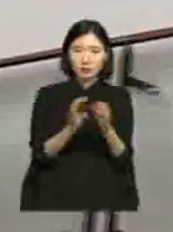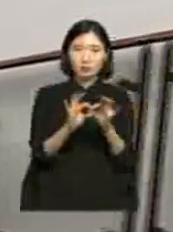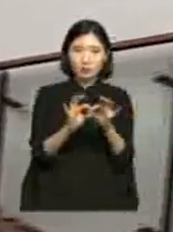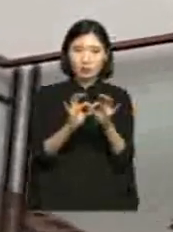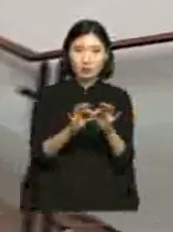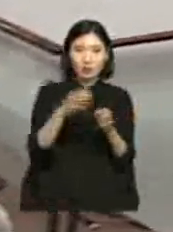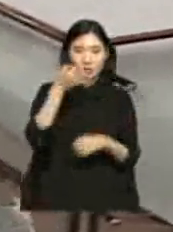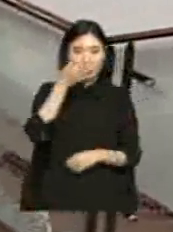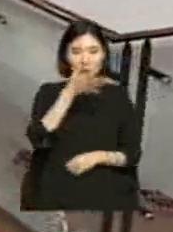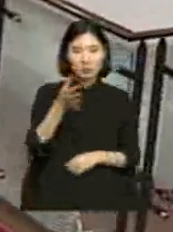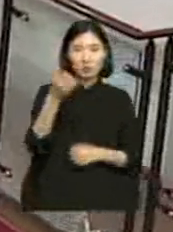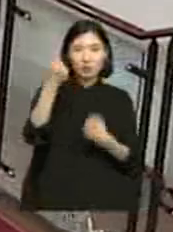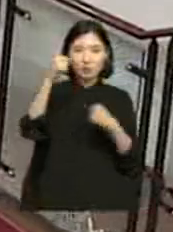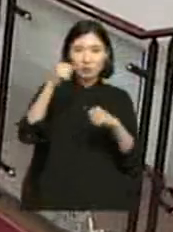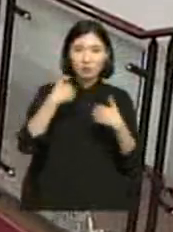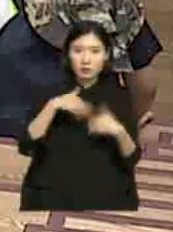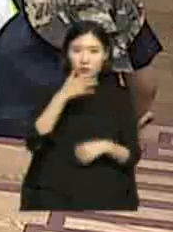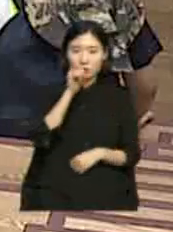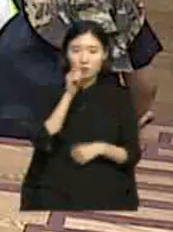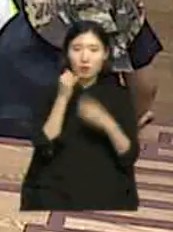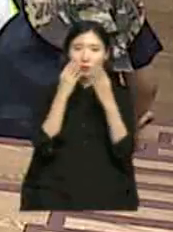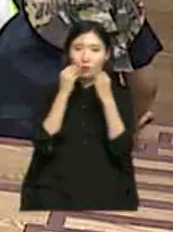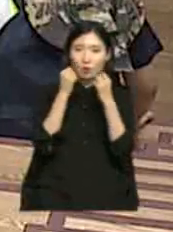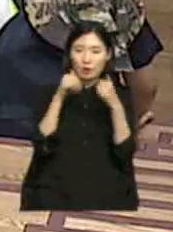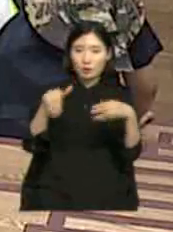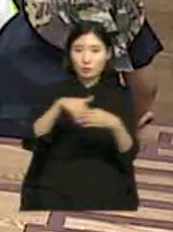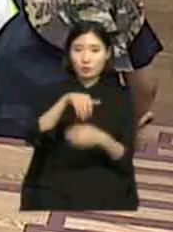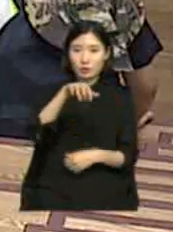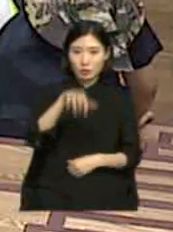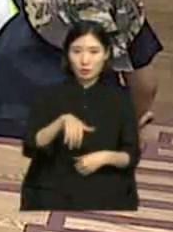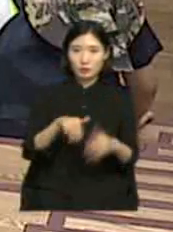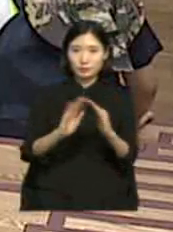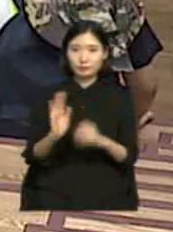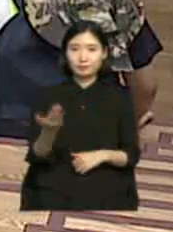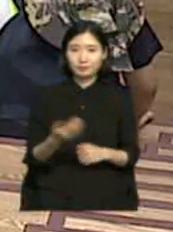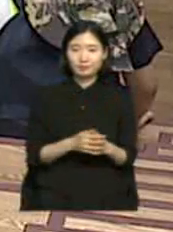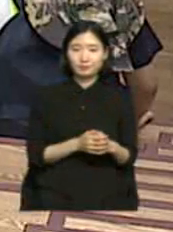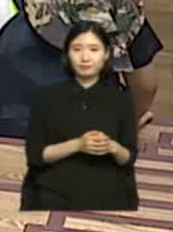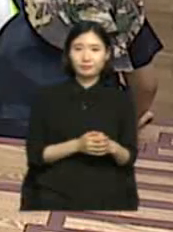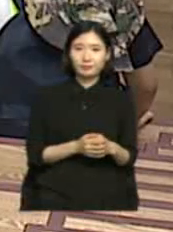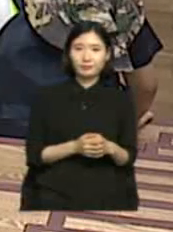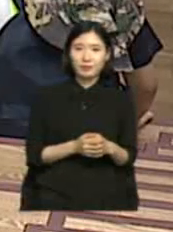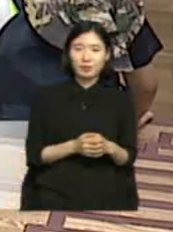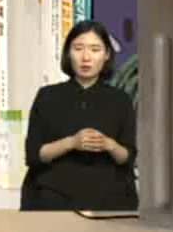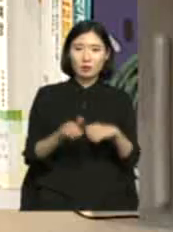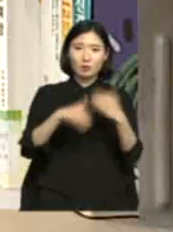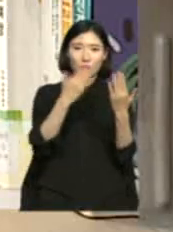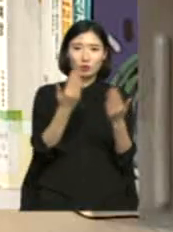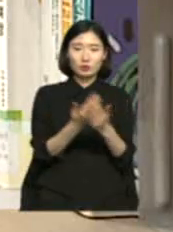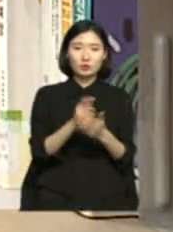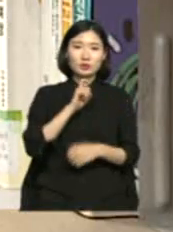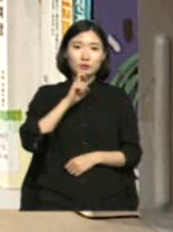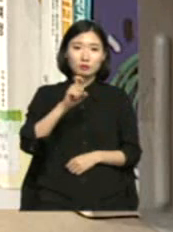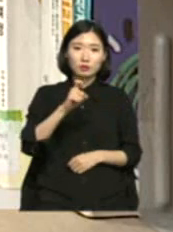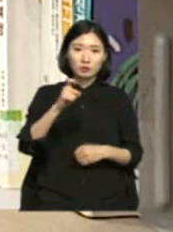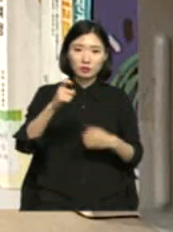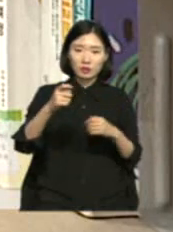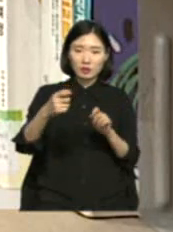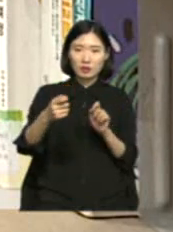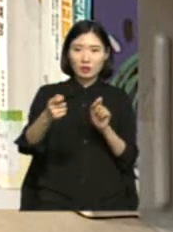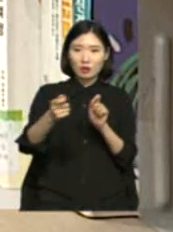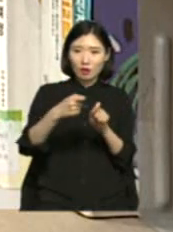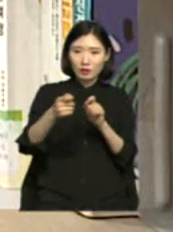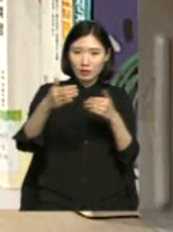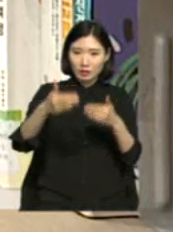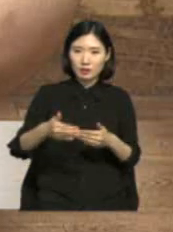전시와 공연을 즐길 수 있는 복합 문화공간으로 조성됩니다. 한편 서울시는 누구나 10분 거리에서 도서관을